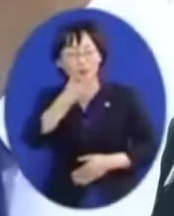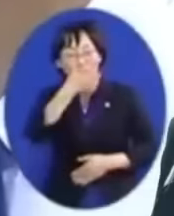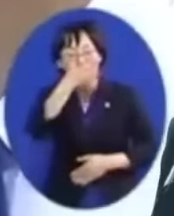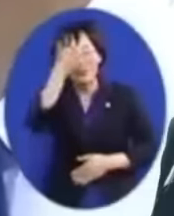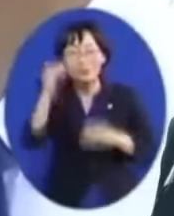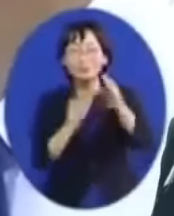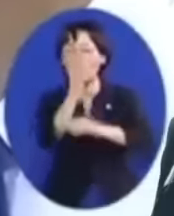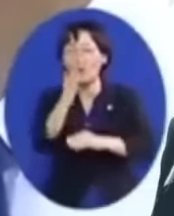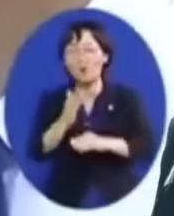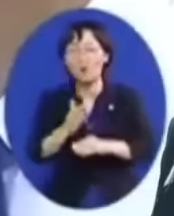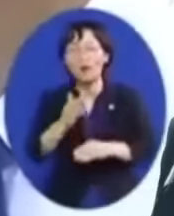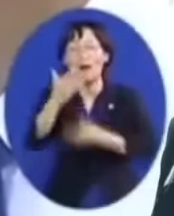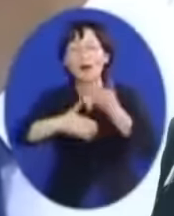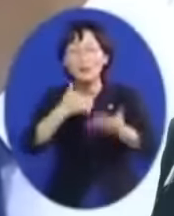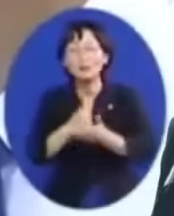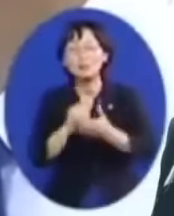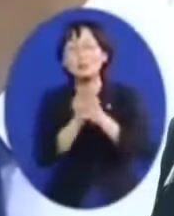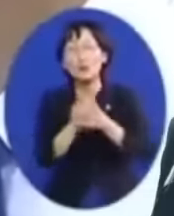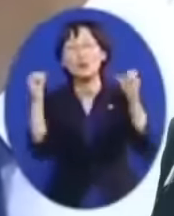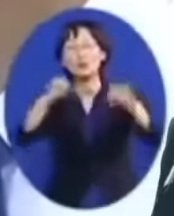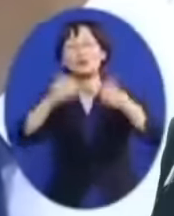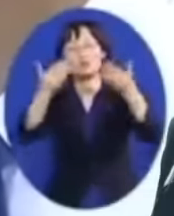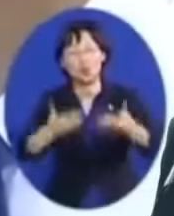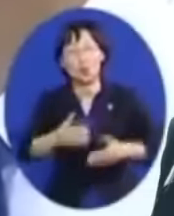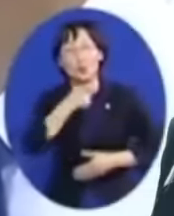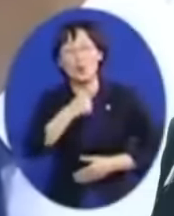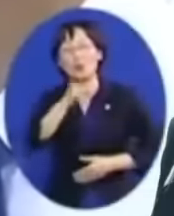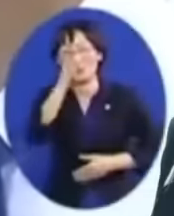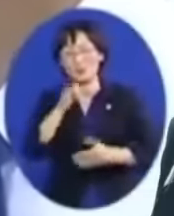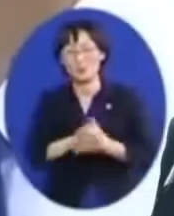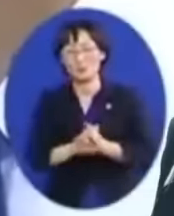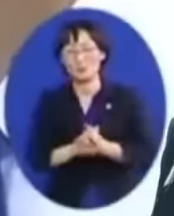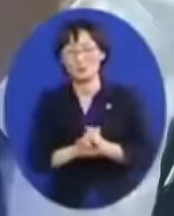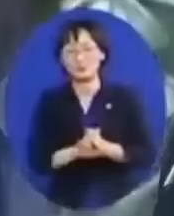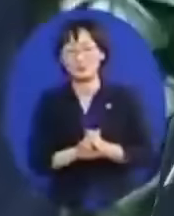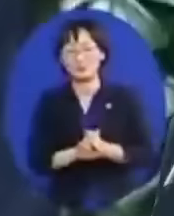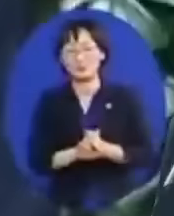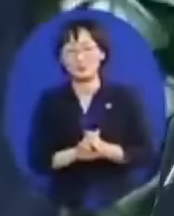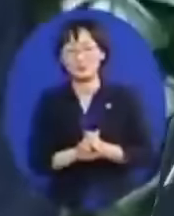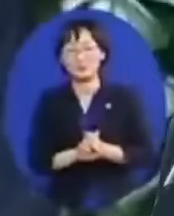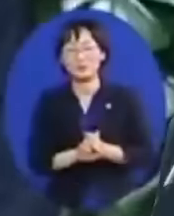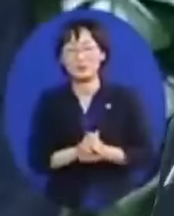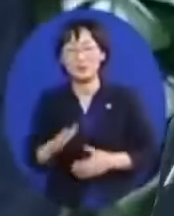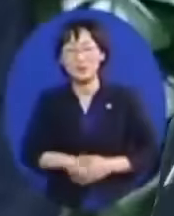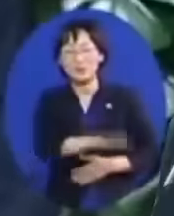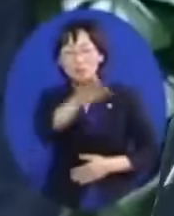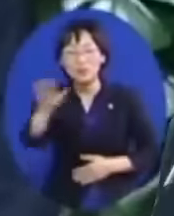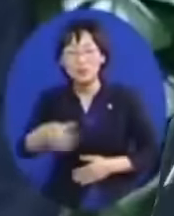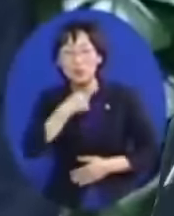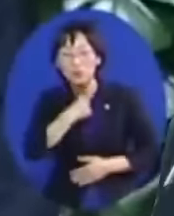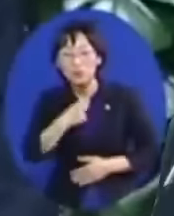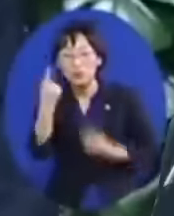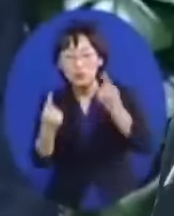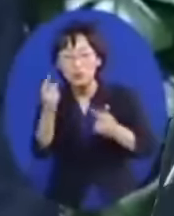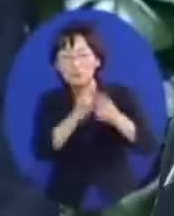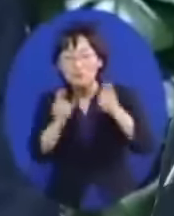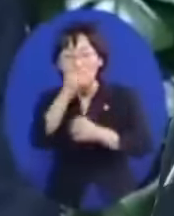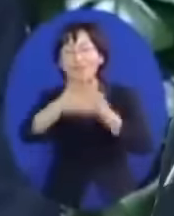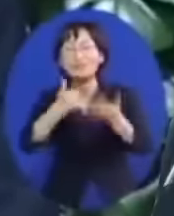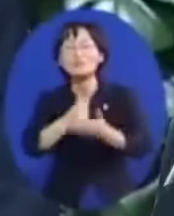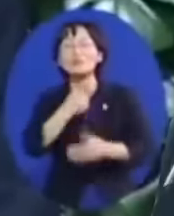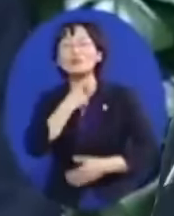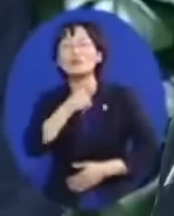초월해서 하나님은 기도 응답을 해주시기를 원하시고 계신 것입니다. 우리가 원하는 것보다 더 하나님이 원하시는